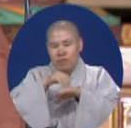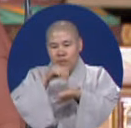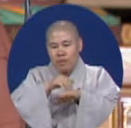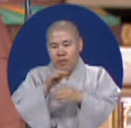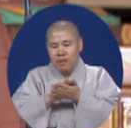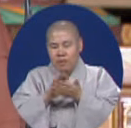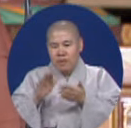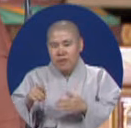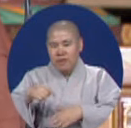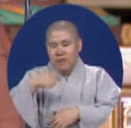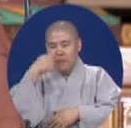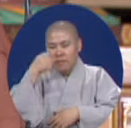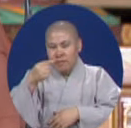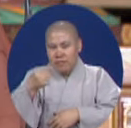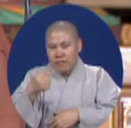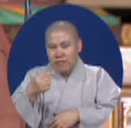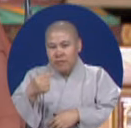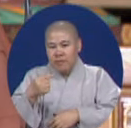그 다음에는